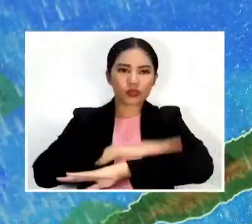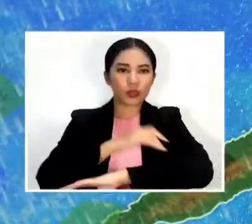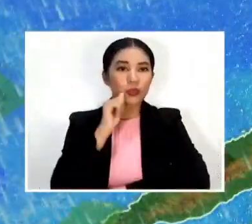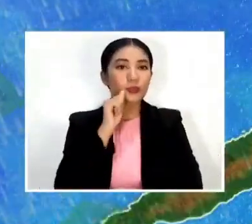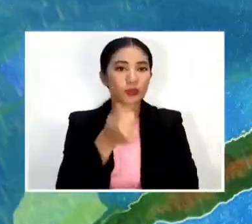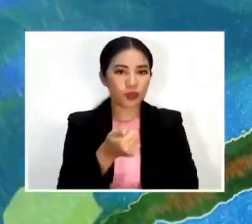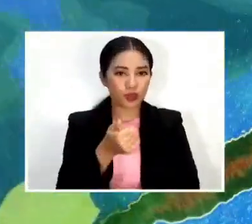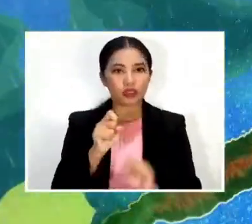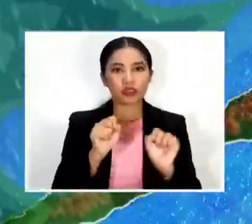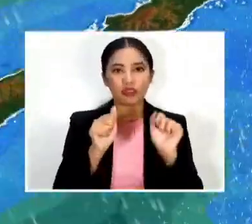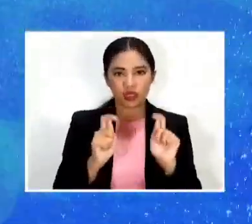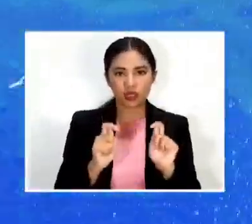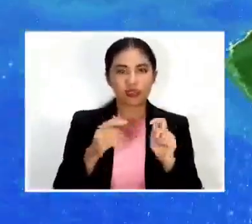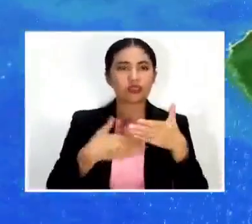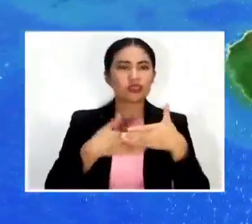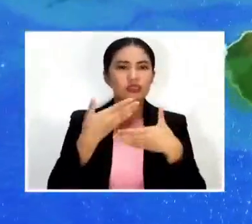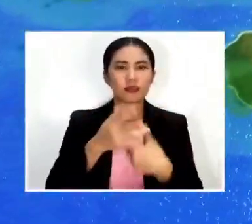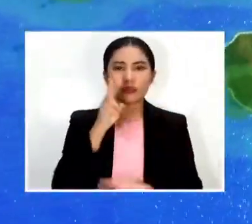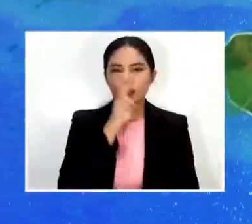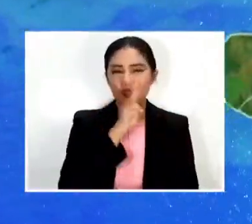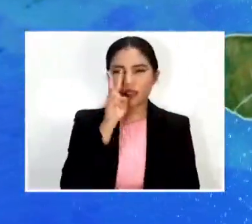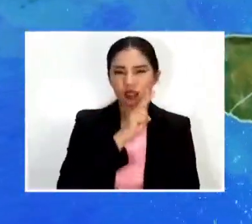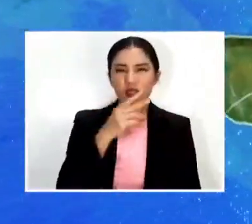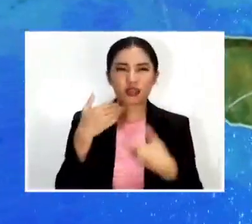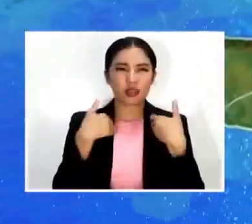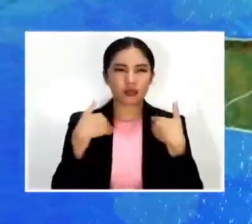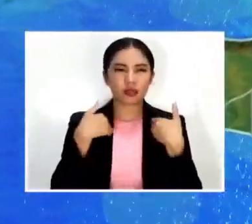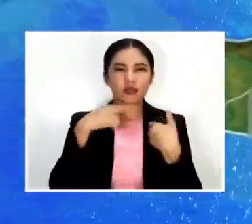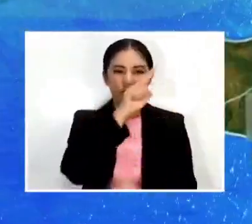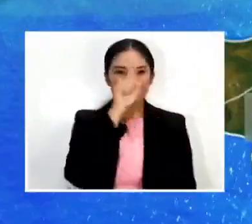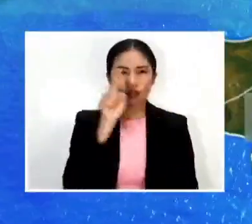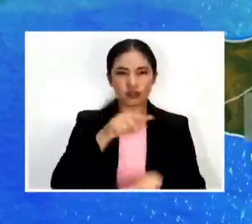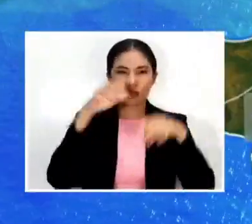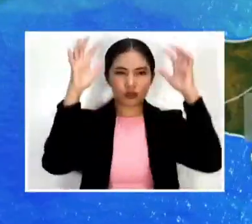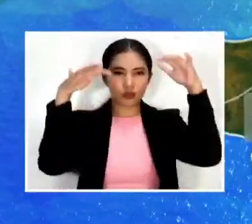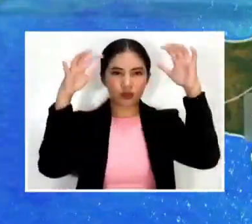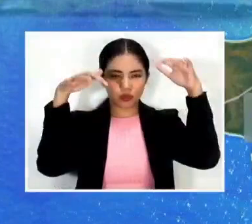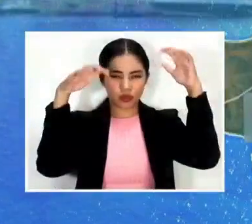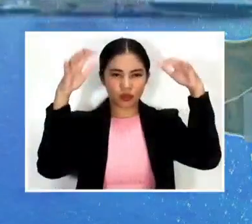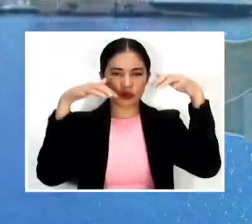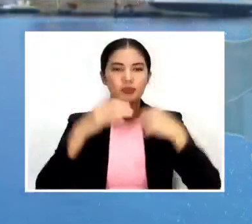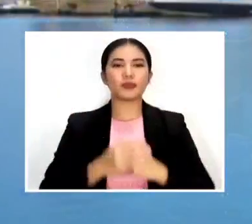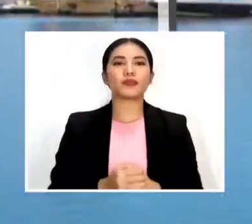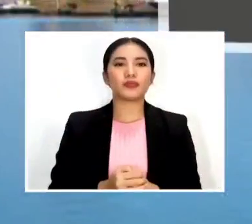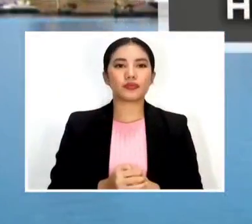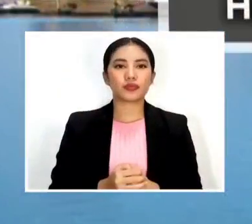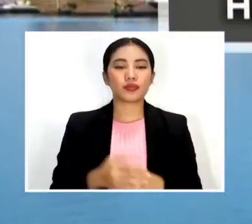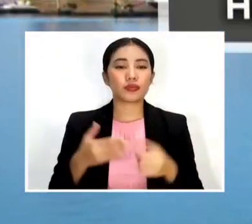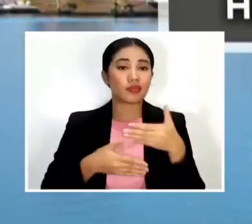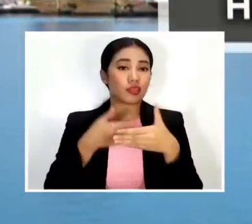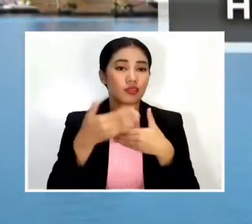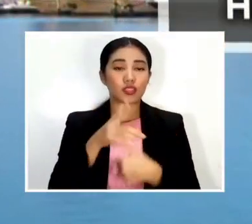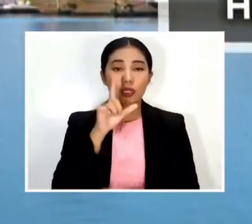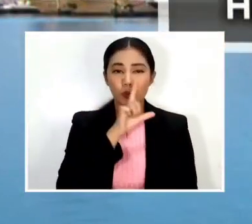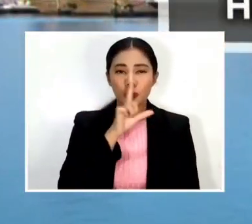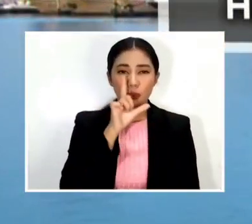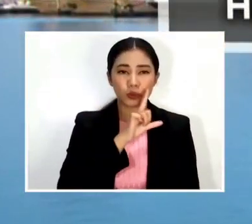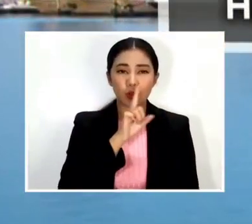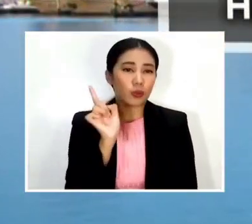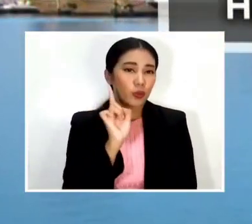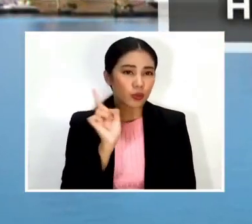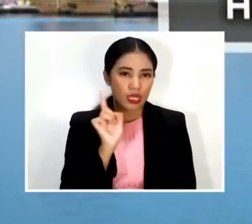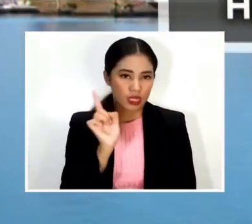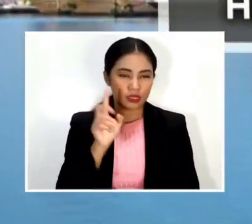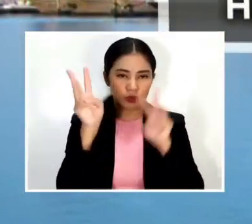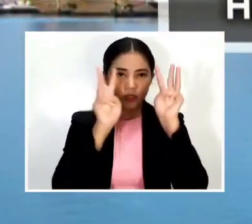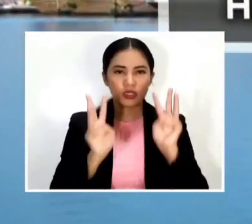Sa Visayas naman, mataas din ang tsansa ng thunderstorms bukas dahil sa easterlies. Dito naman sa Luzon, init at alinsangan pa rin ang naranasan ngayong